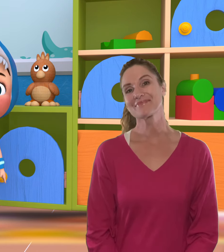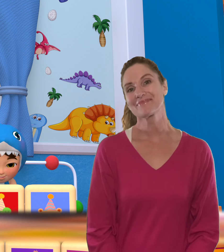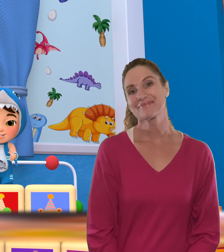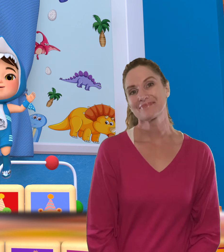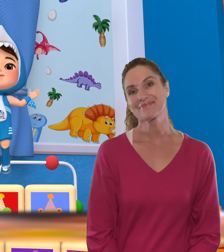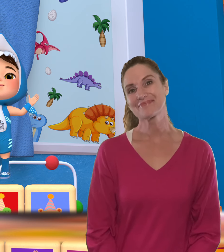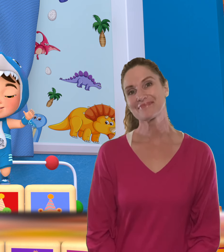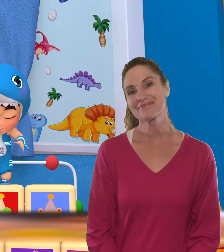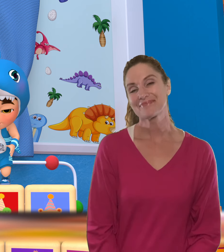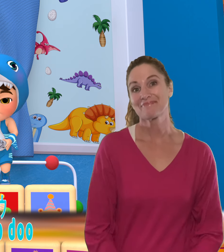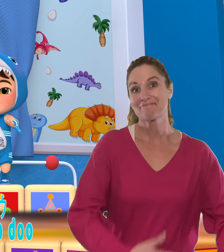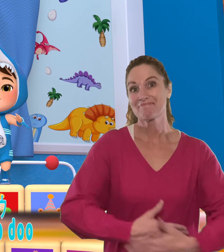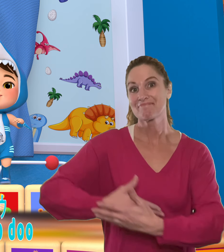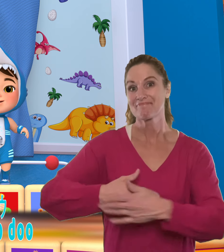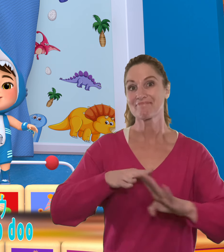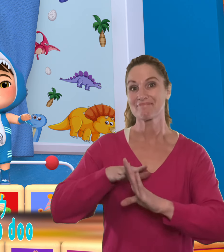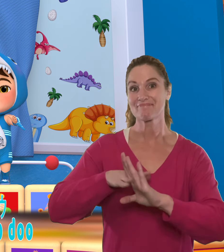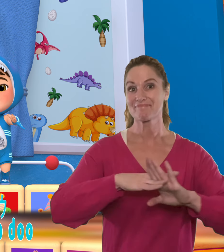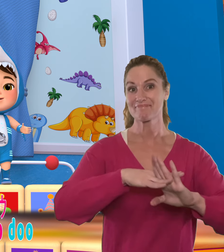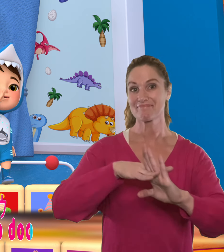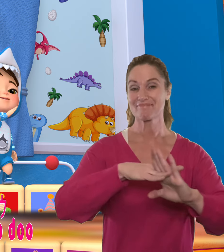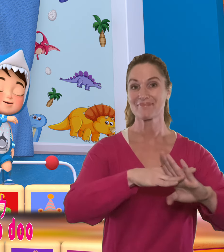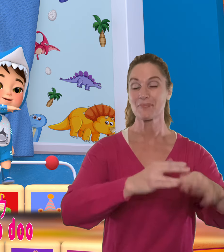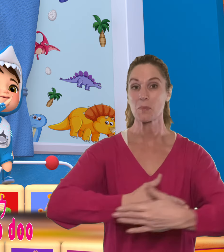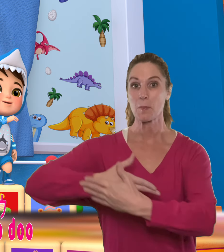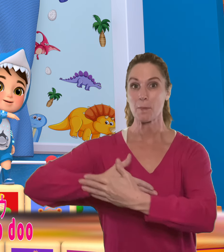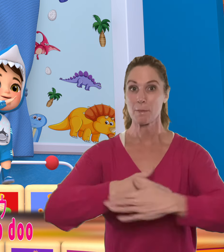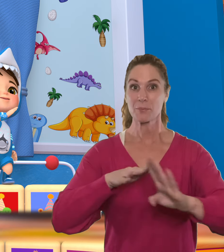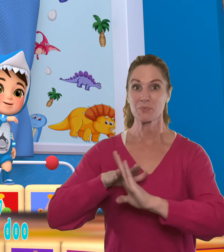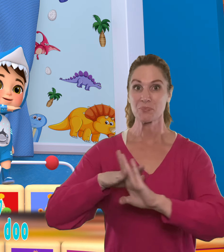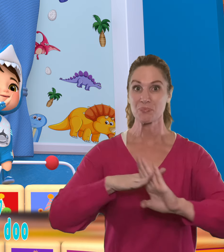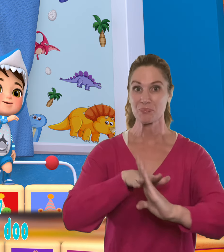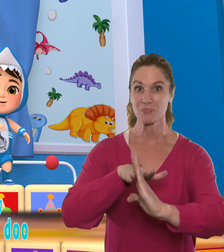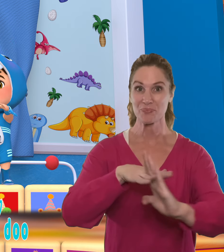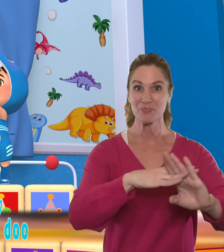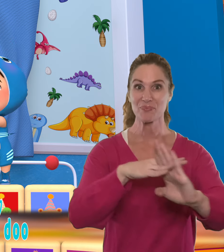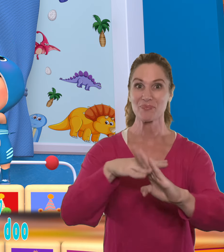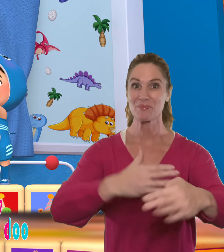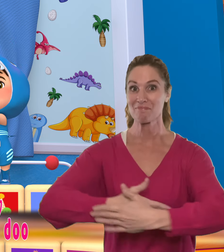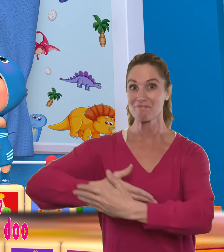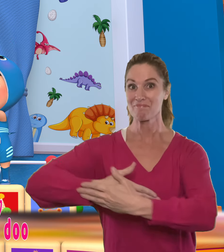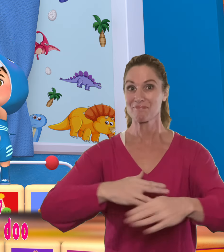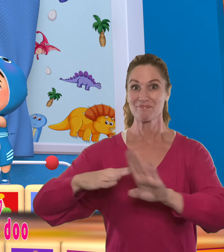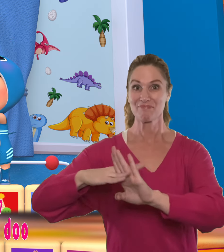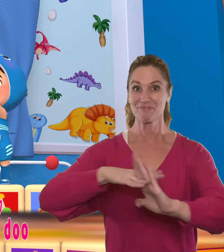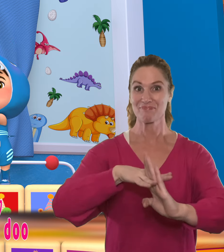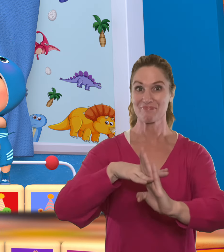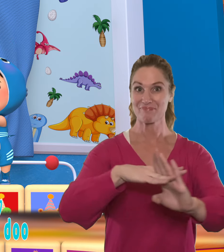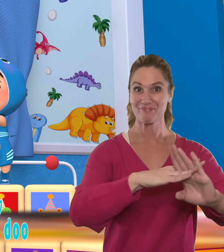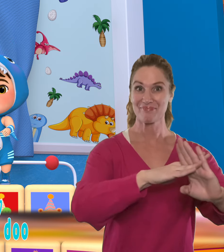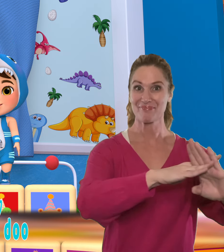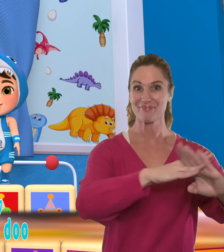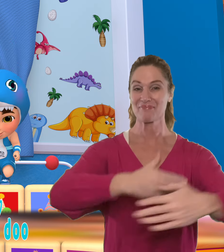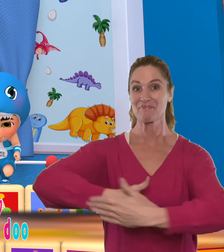ザメチビザメチビザメチビザメ